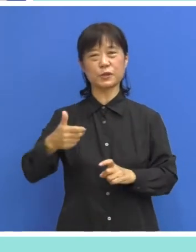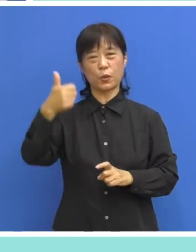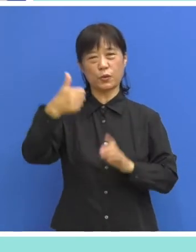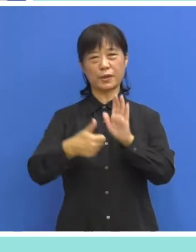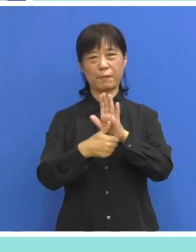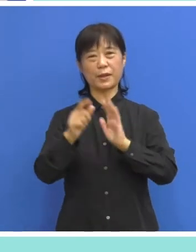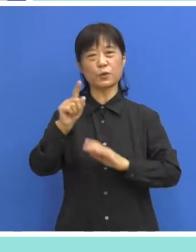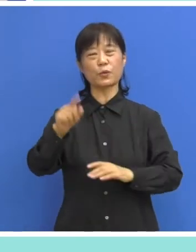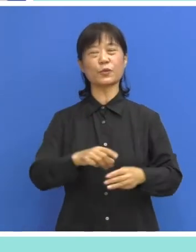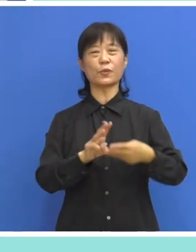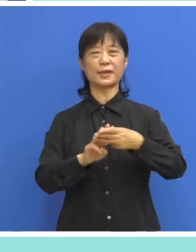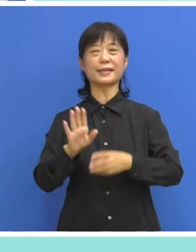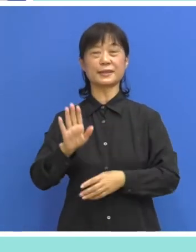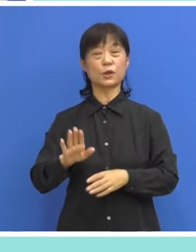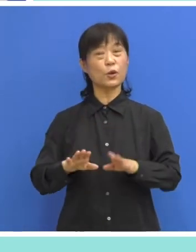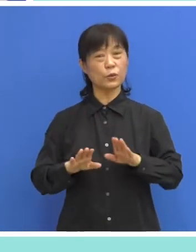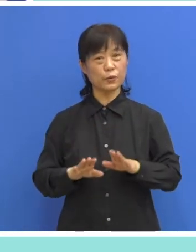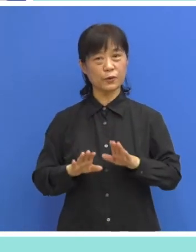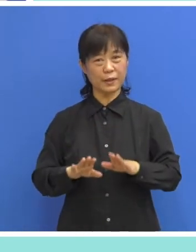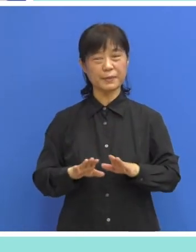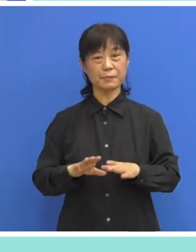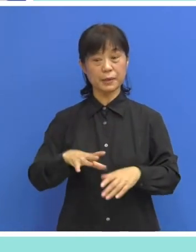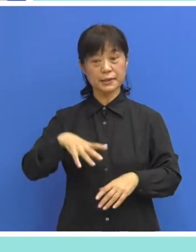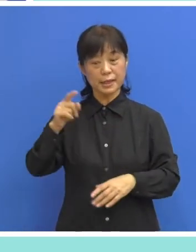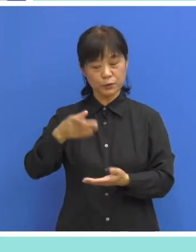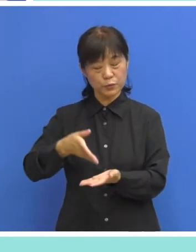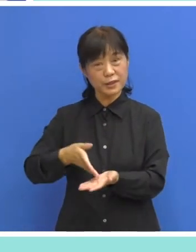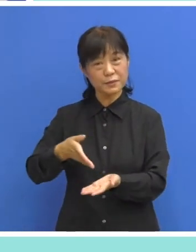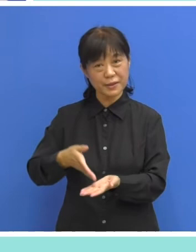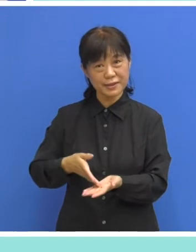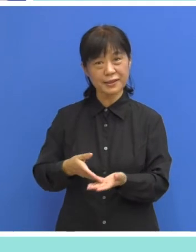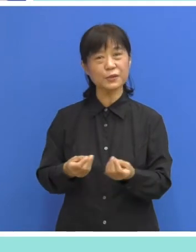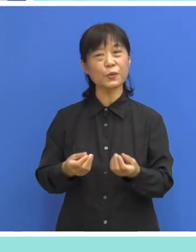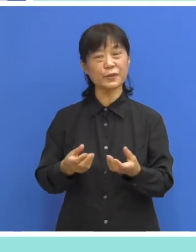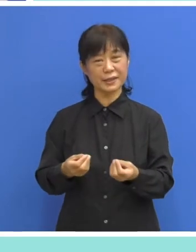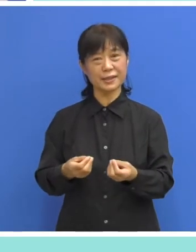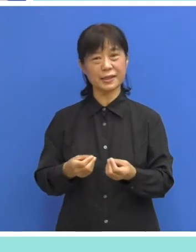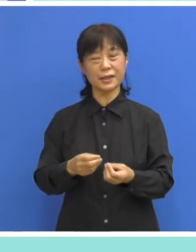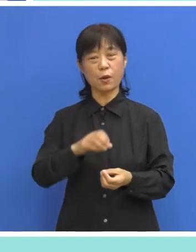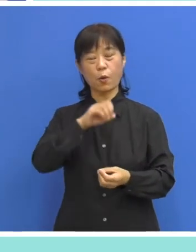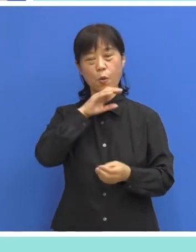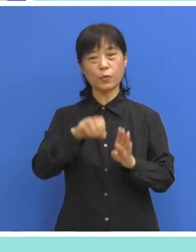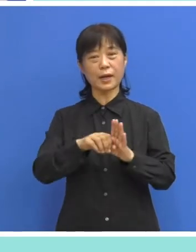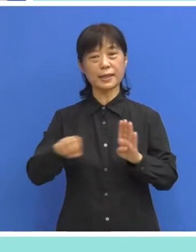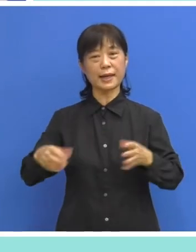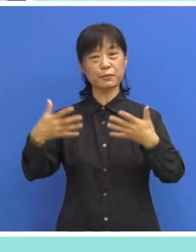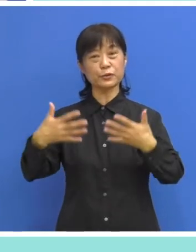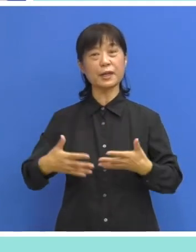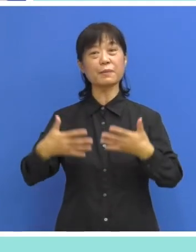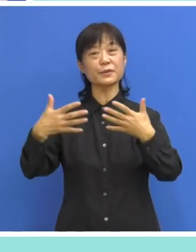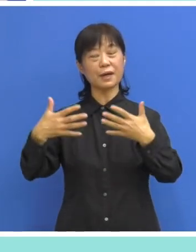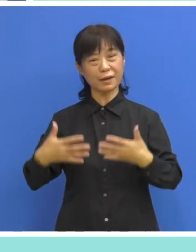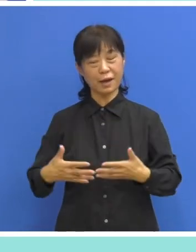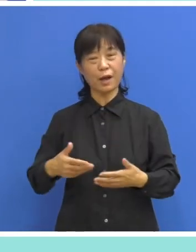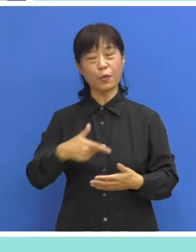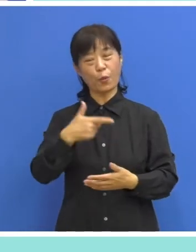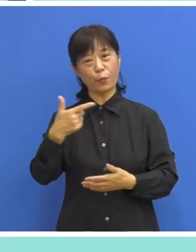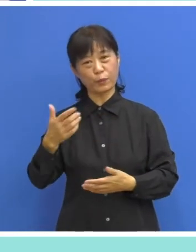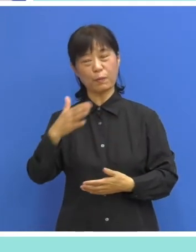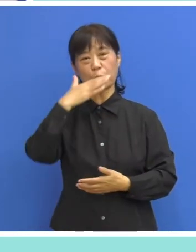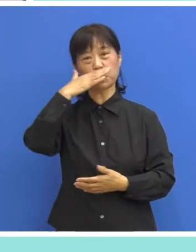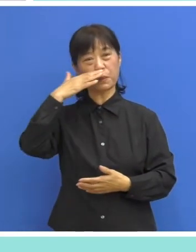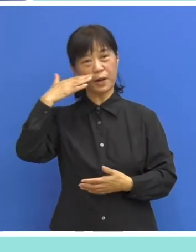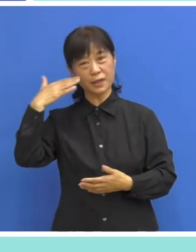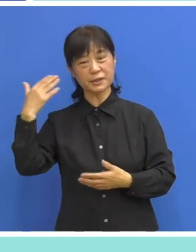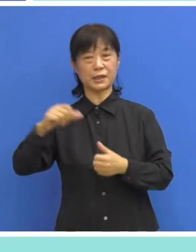です。この度ですねまず冒頭にご説明をさせていただきましたが、大村ケーブルテレビさんがとっても素敵なあの